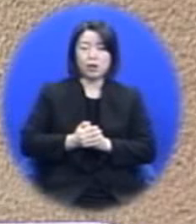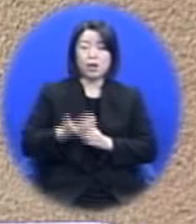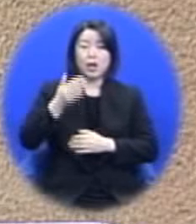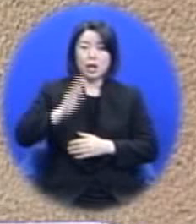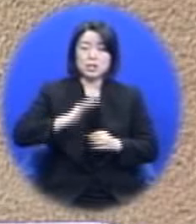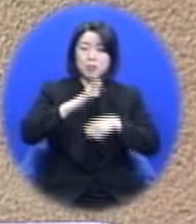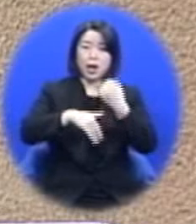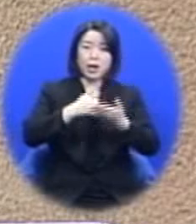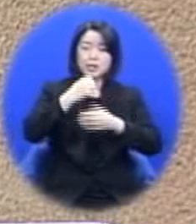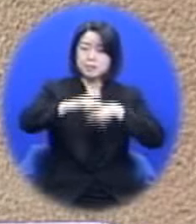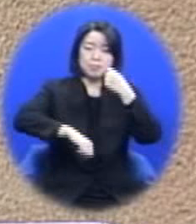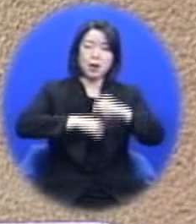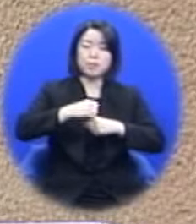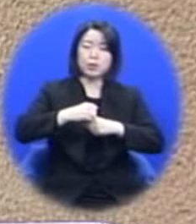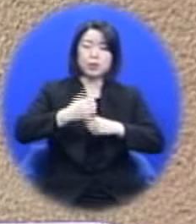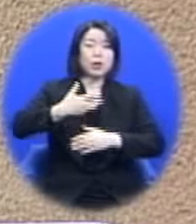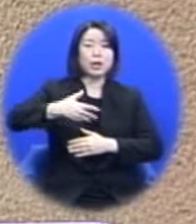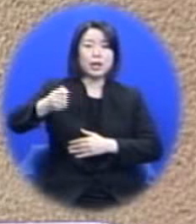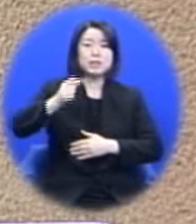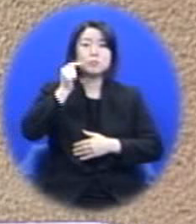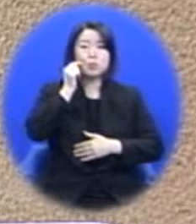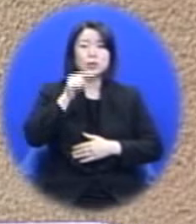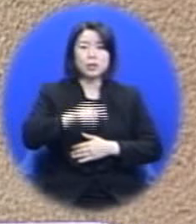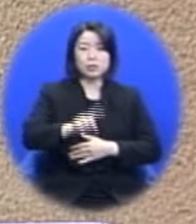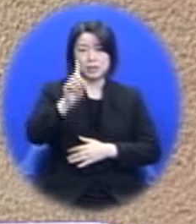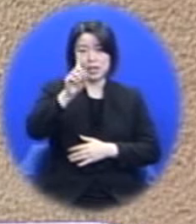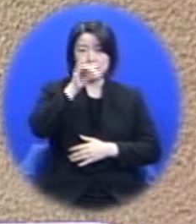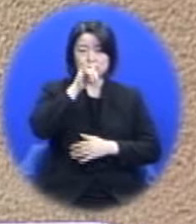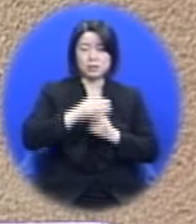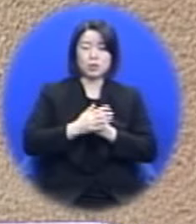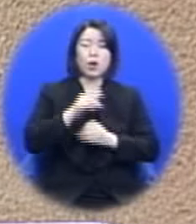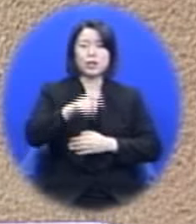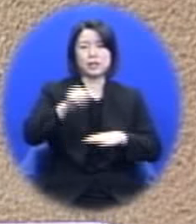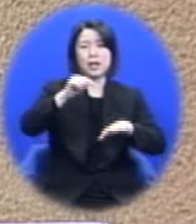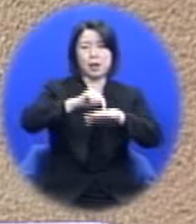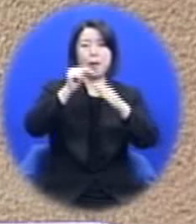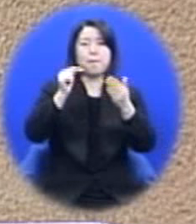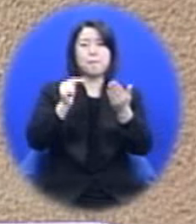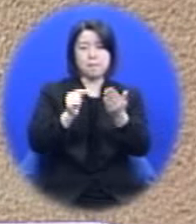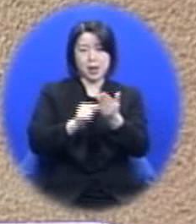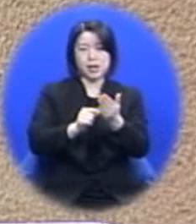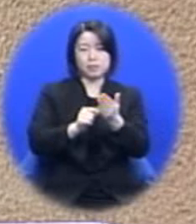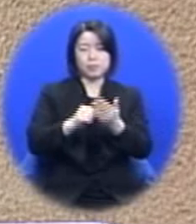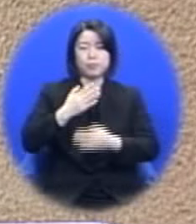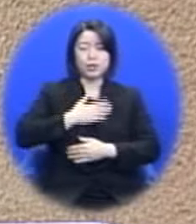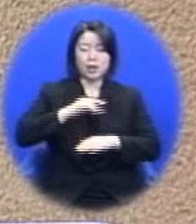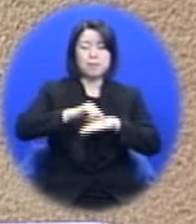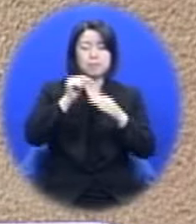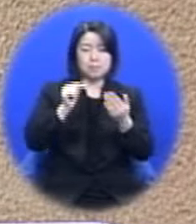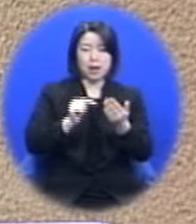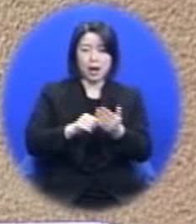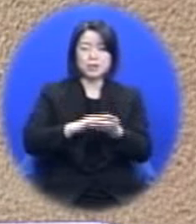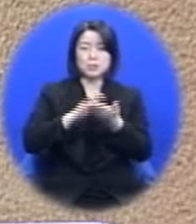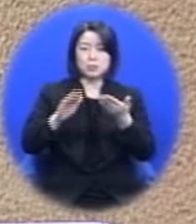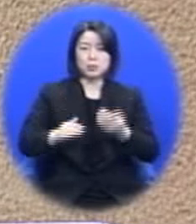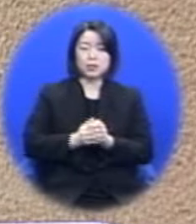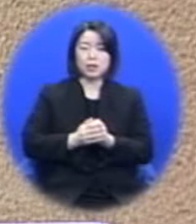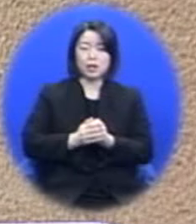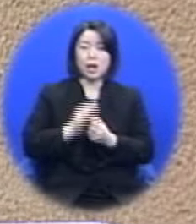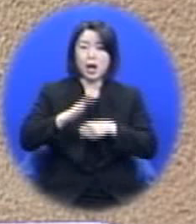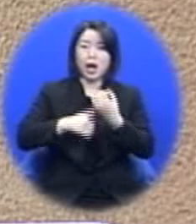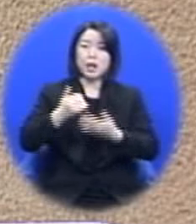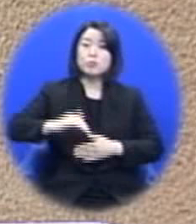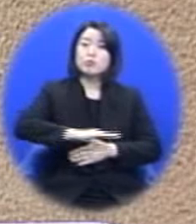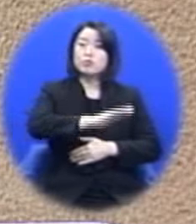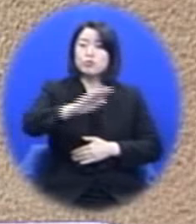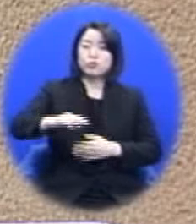하나님 마음대로 가져가지 못하시는 것이 하나 있어요. 그게 마음이에요. 우리의 마음. 하나님이 우리를 창조하실